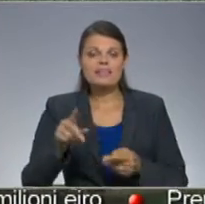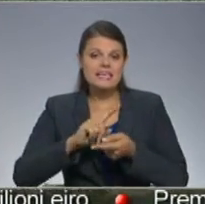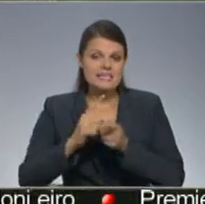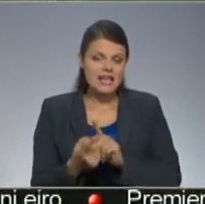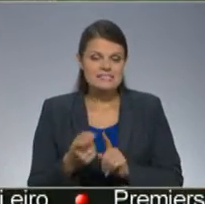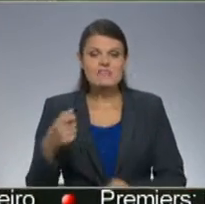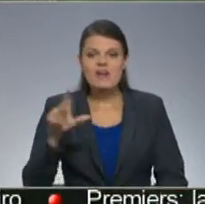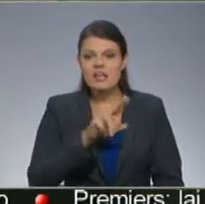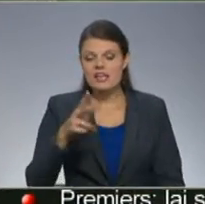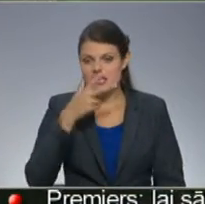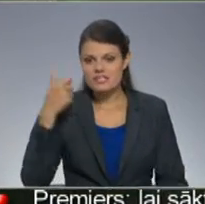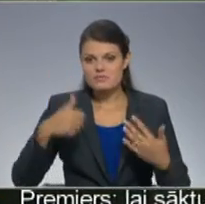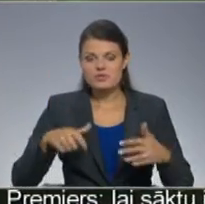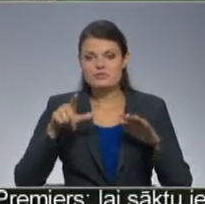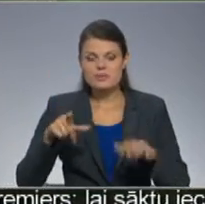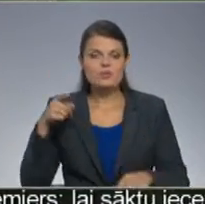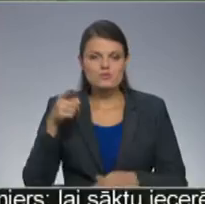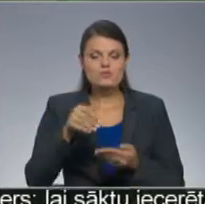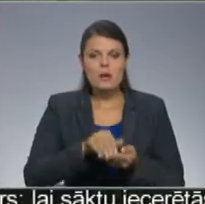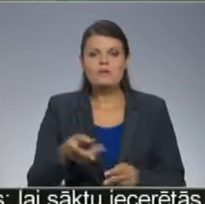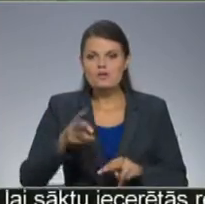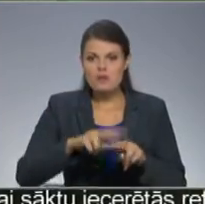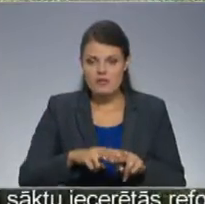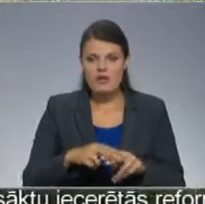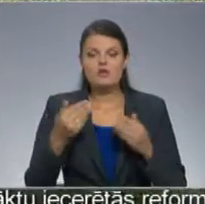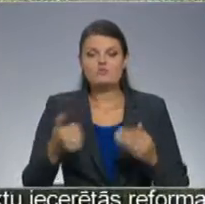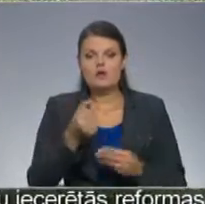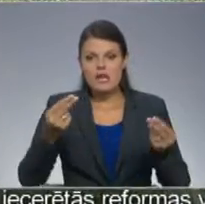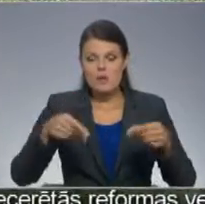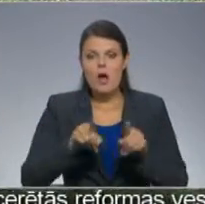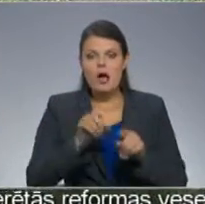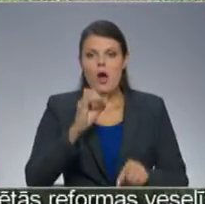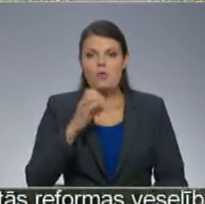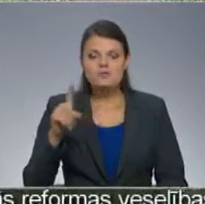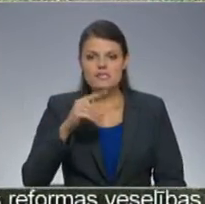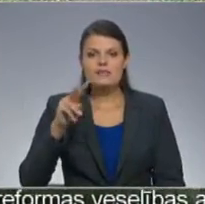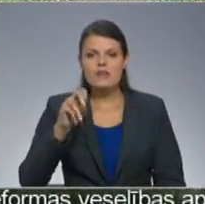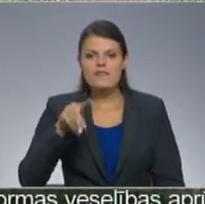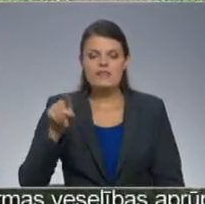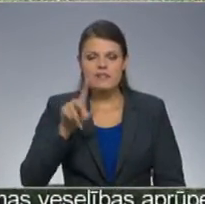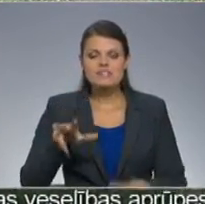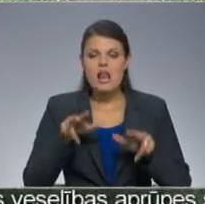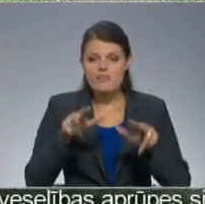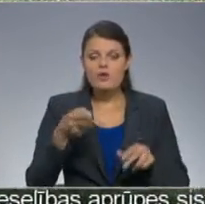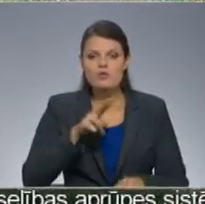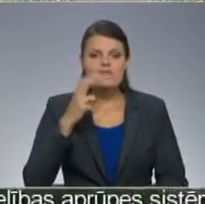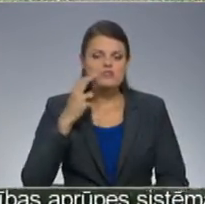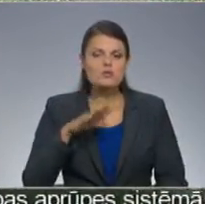nekā 367 000 apbedījumu. Šogad noslēgt līgumu arī par Auces, Tērvetes, Durbes, Lielvādes un